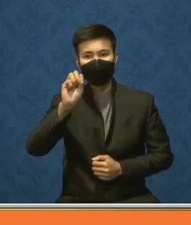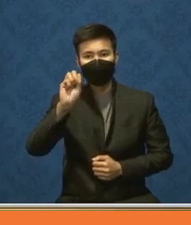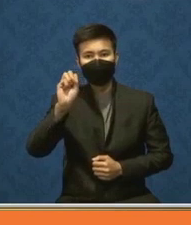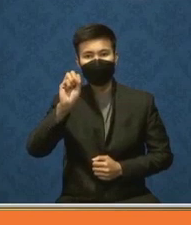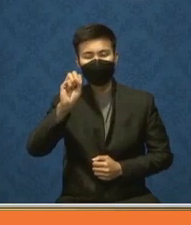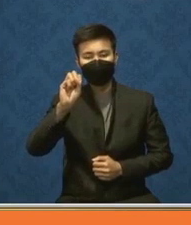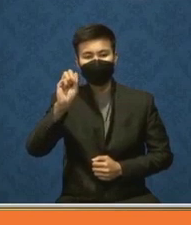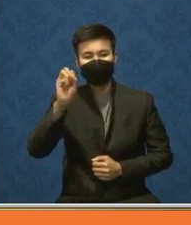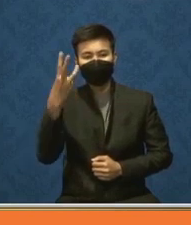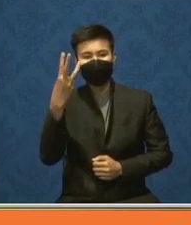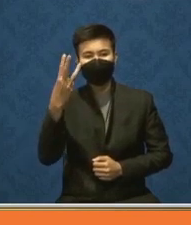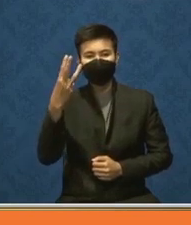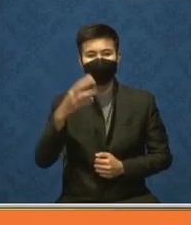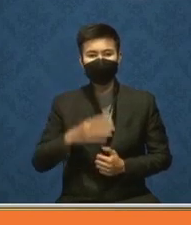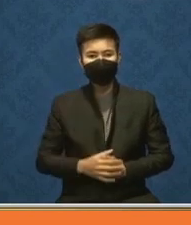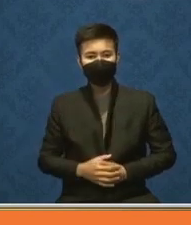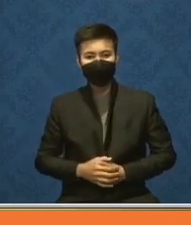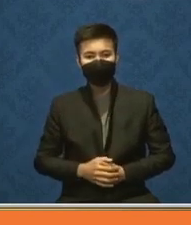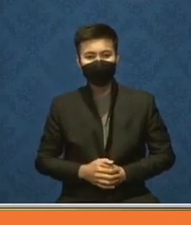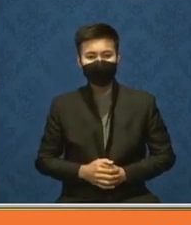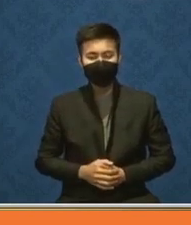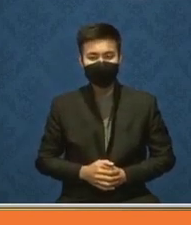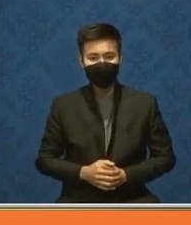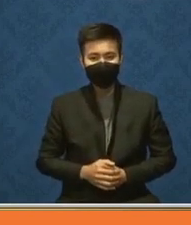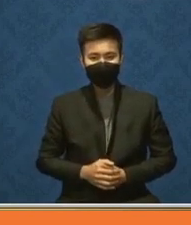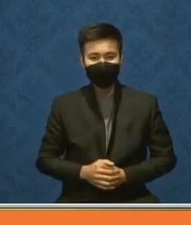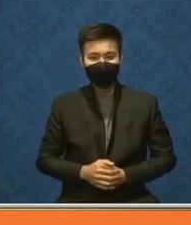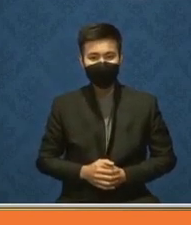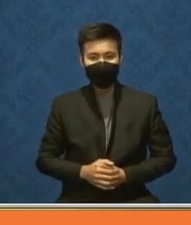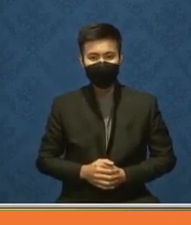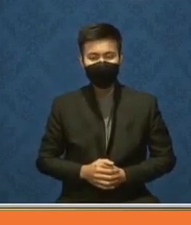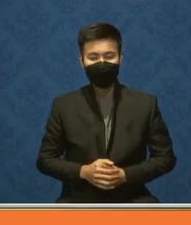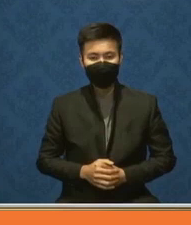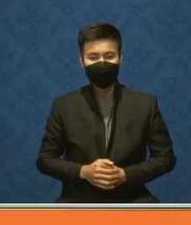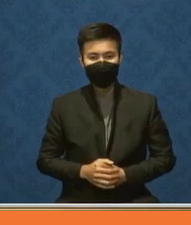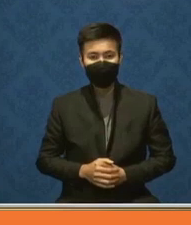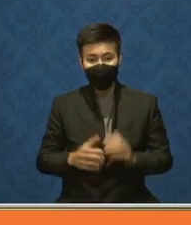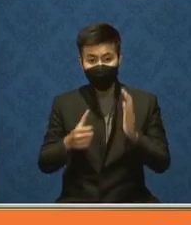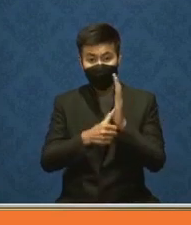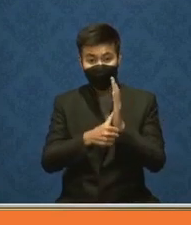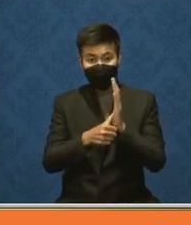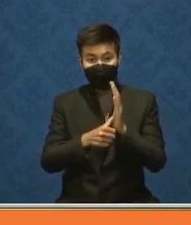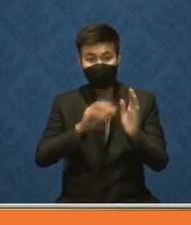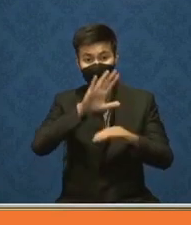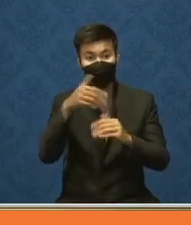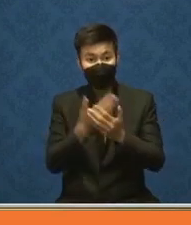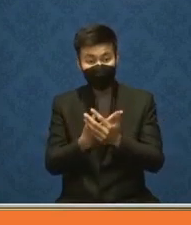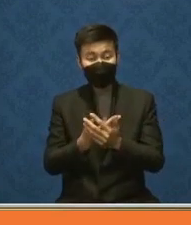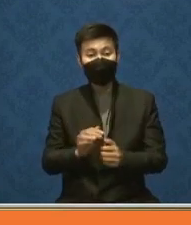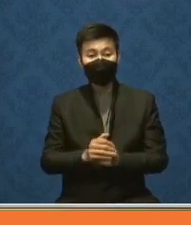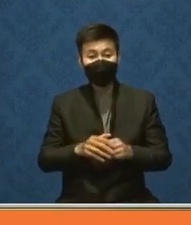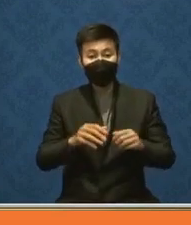ยต้องเป็นสวัสดิการทั่วหน้าครับอีกวิธีนึงครับคือการให้ประชาชนรู้ว่าภาษีทุกบาททุกสตางค์ที่เขาเสีย